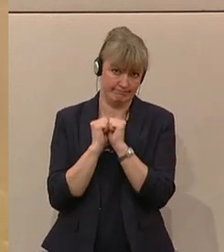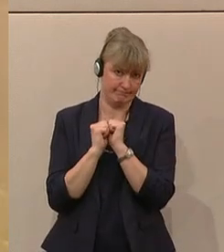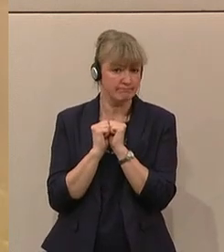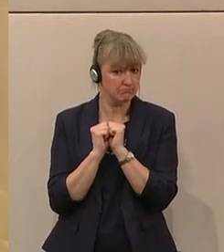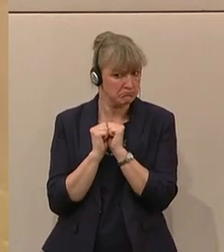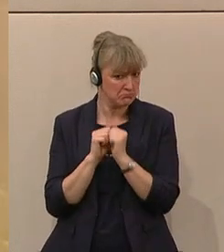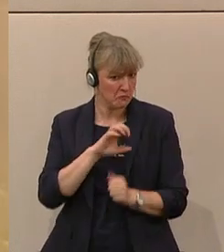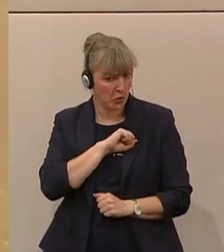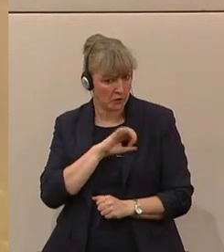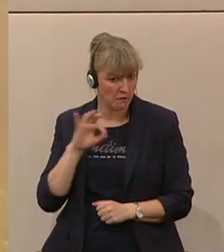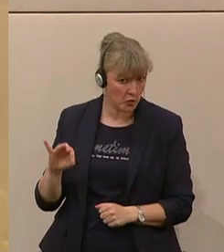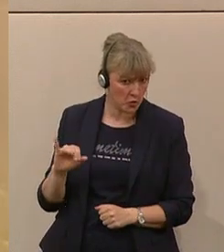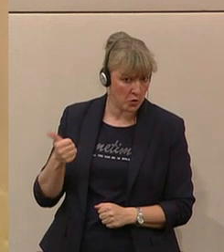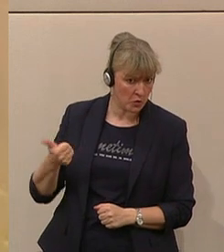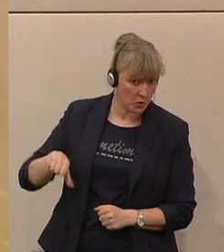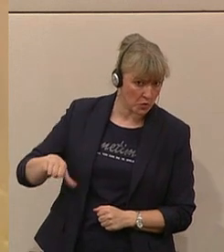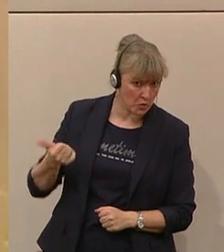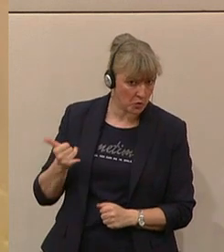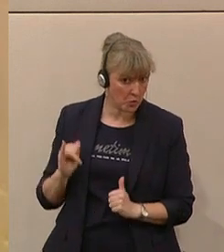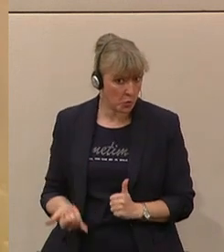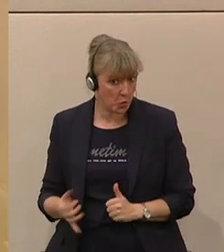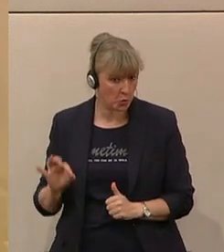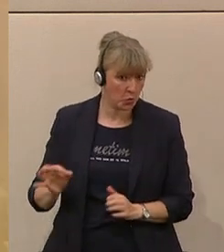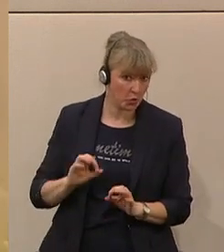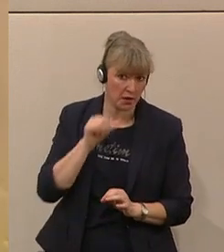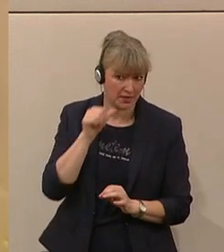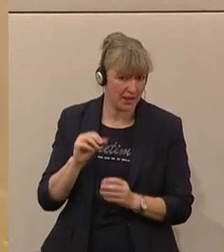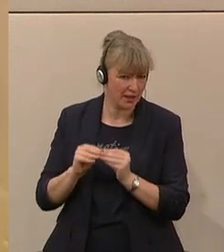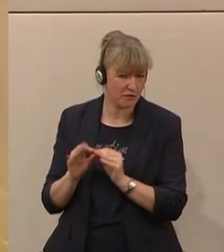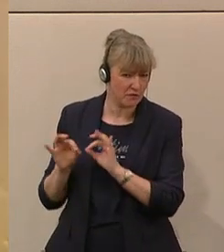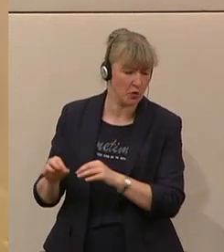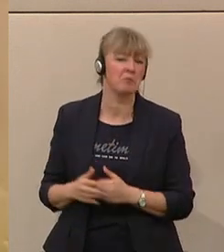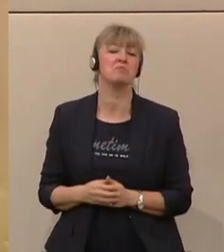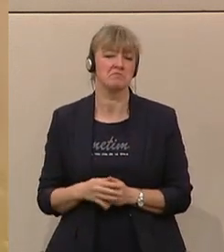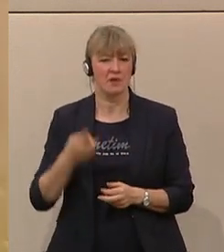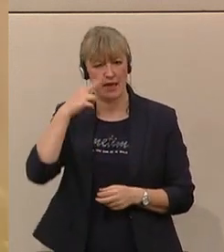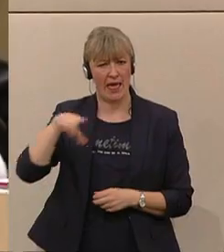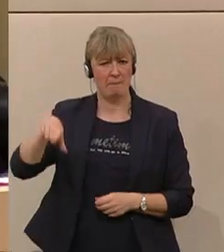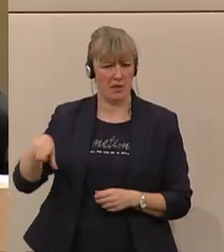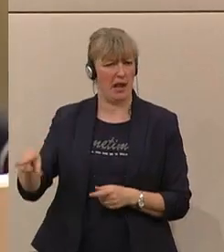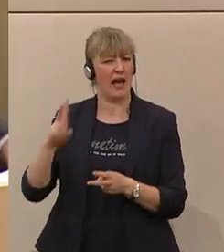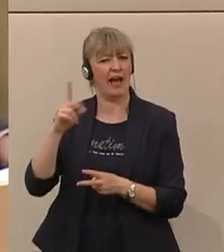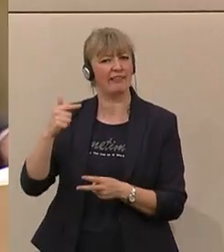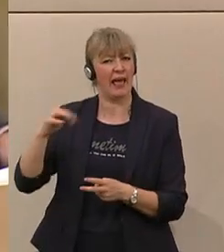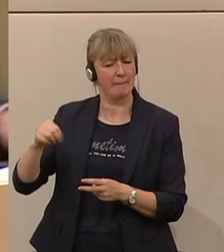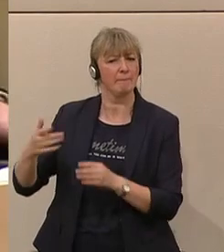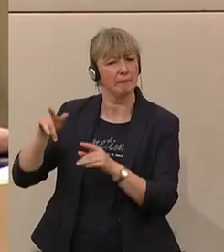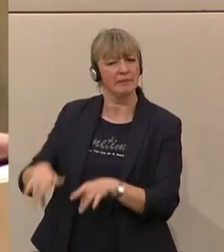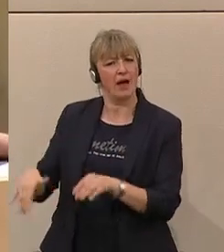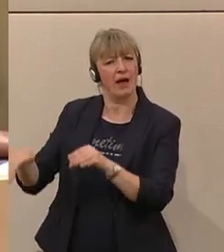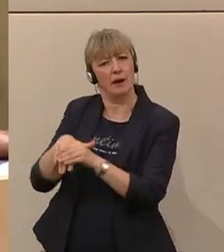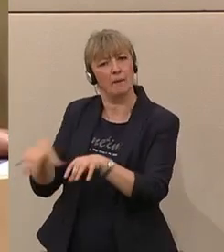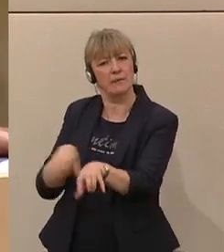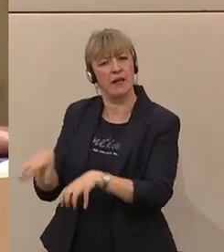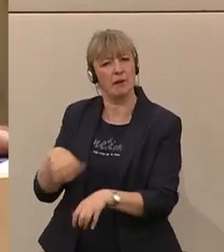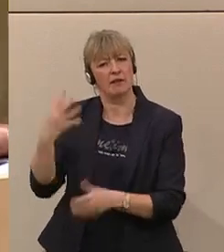das aus? War das ein gutes Geschäft? Herr Pierer beschäftigt bei KTM 4.000